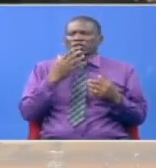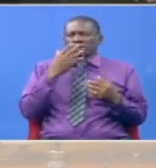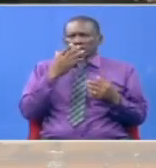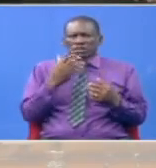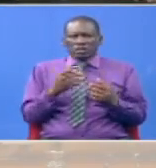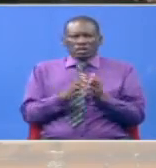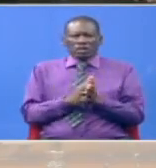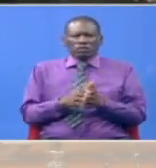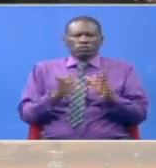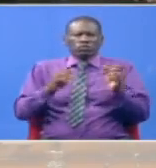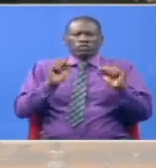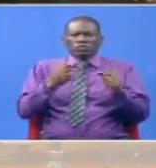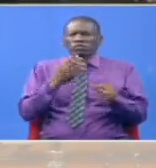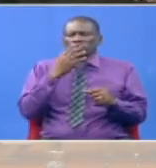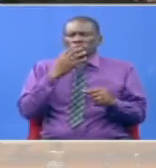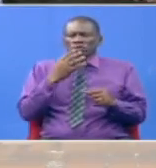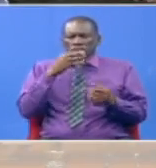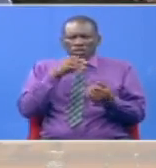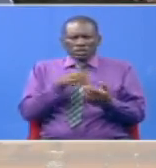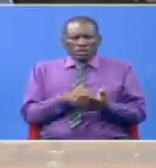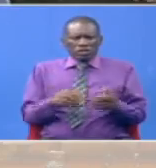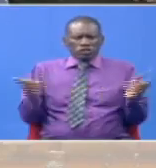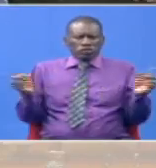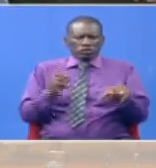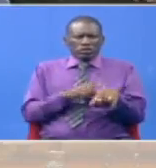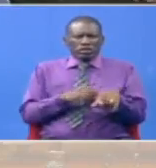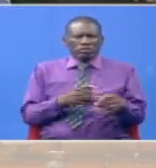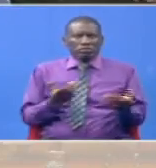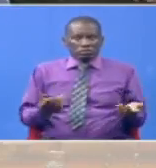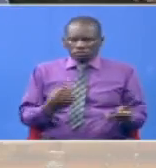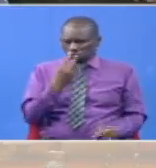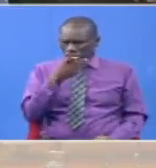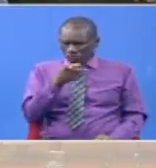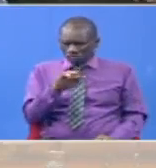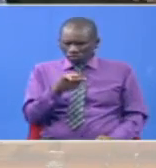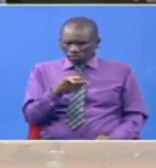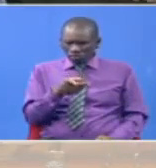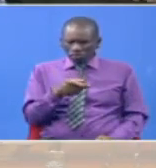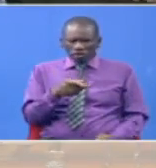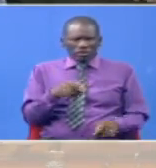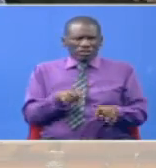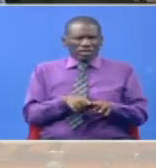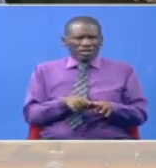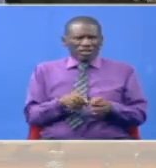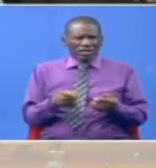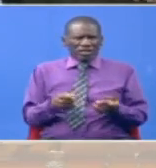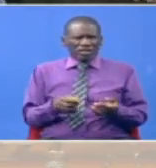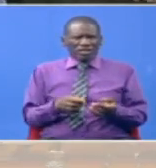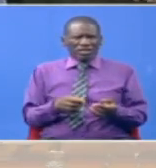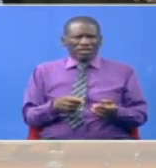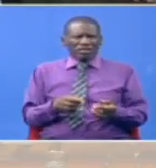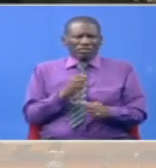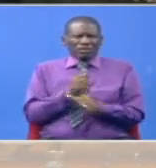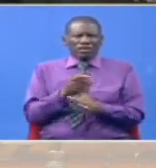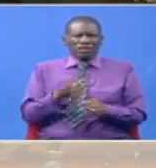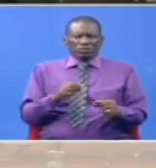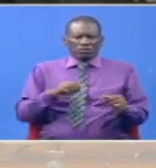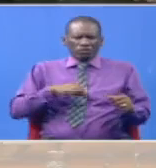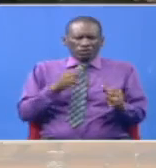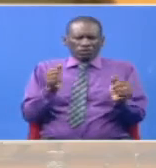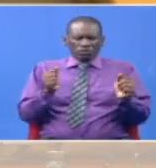kushindwa kupumua. Kukaa kidogo, tukaona hiyo drip ni kama inamfanya hisi baridi. Si tukatoa hiyo